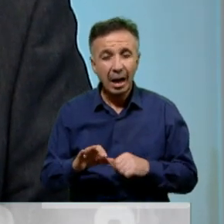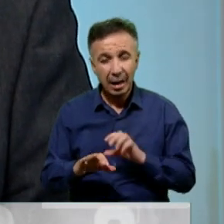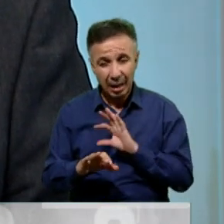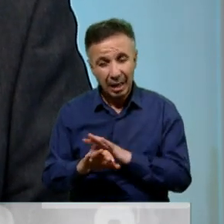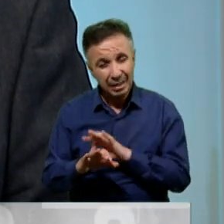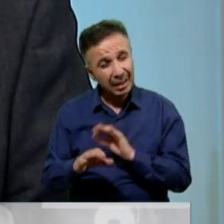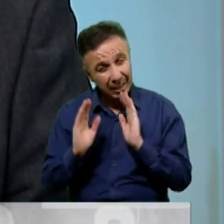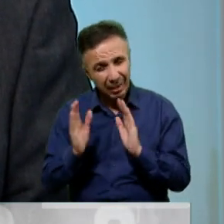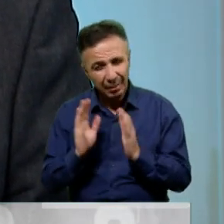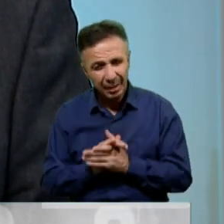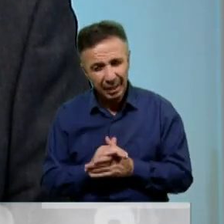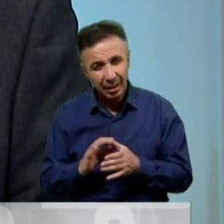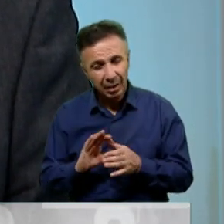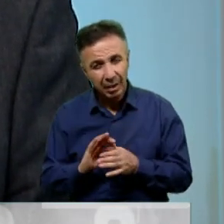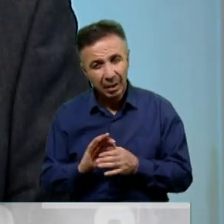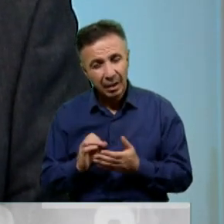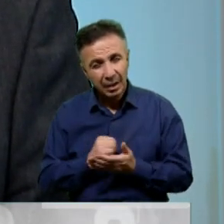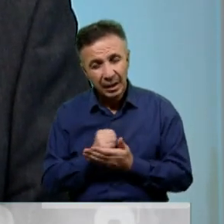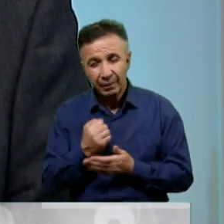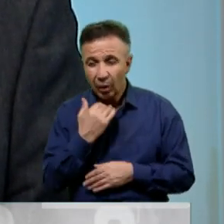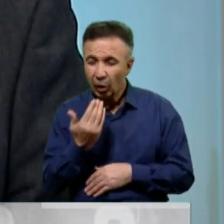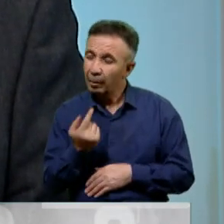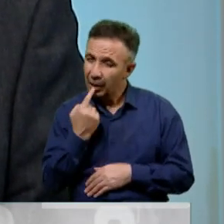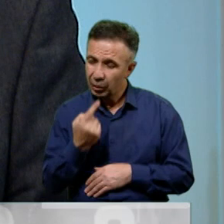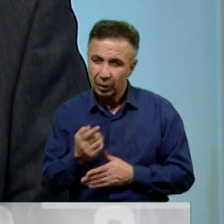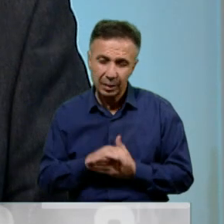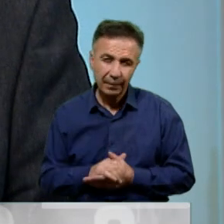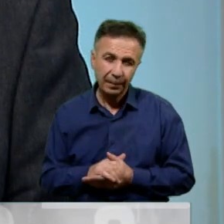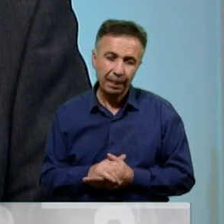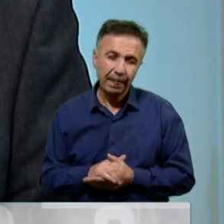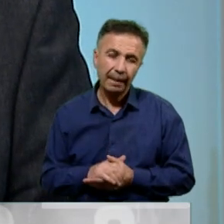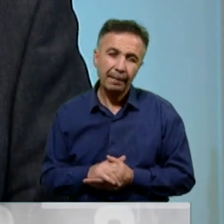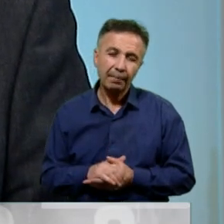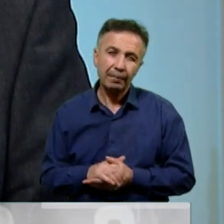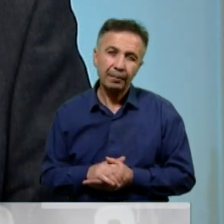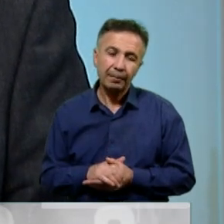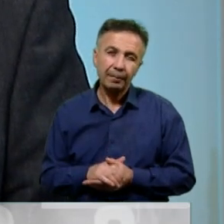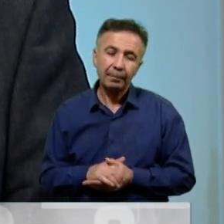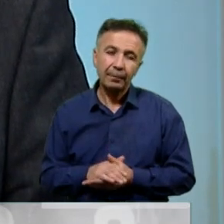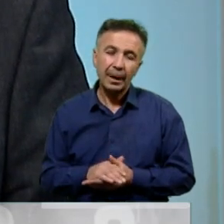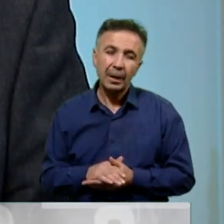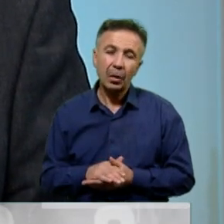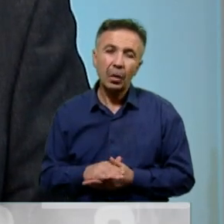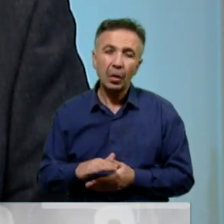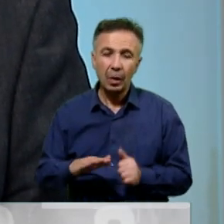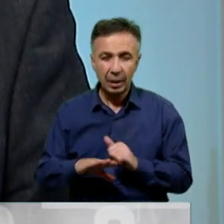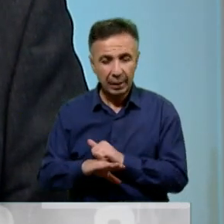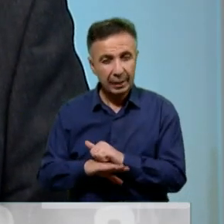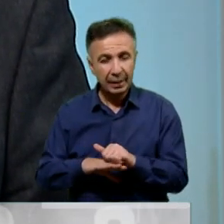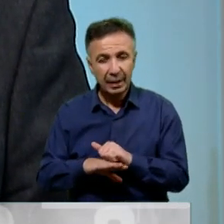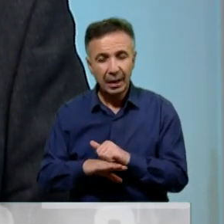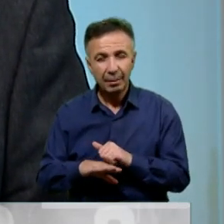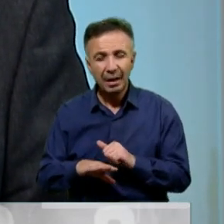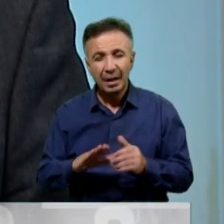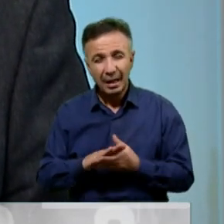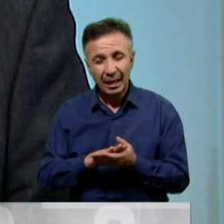çözüm bulamayız diyorsa o zaman yapacağı şey bellidir. Yani o yıkama işini geçecek